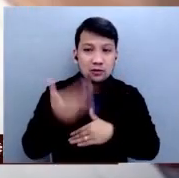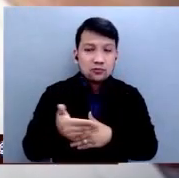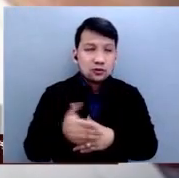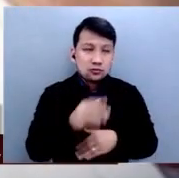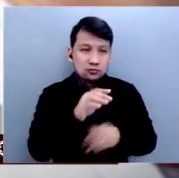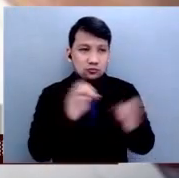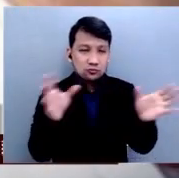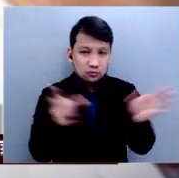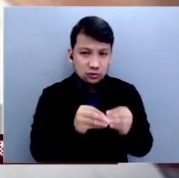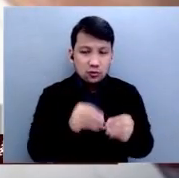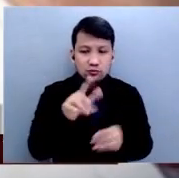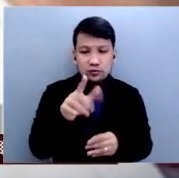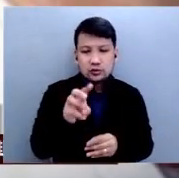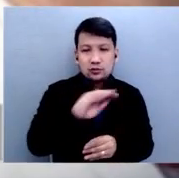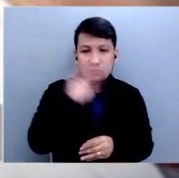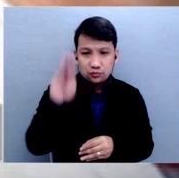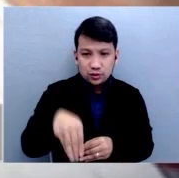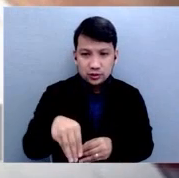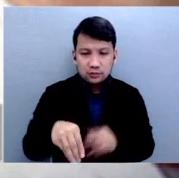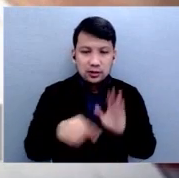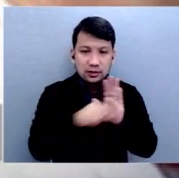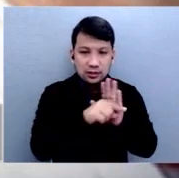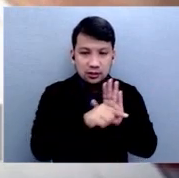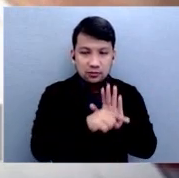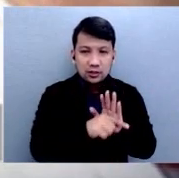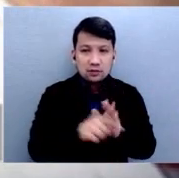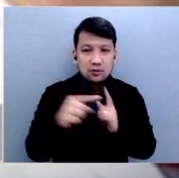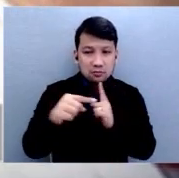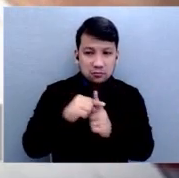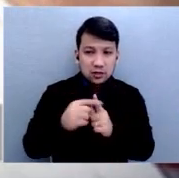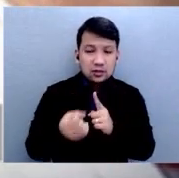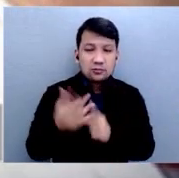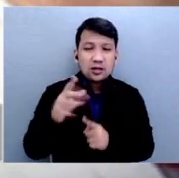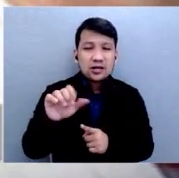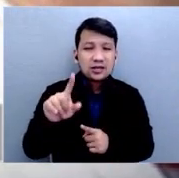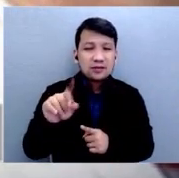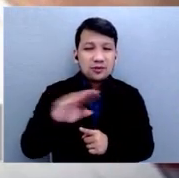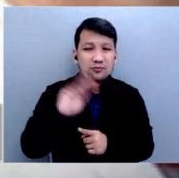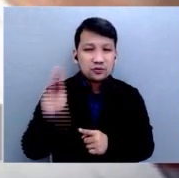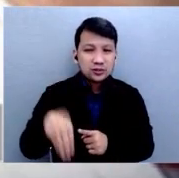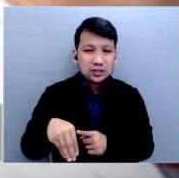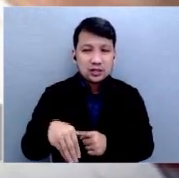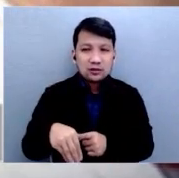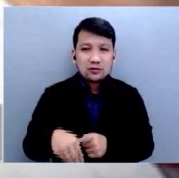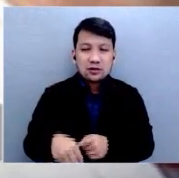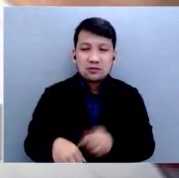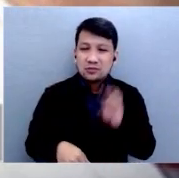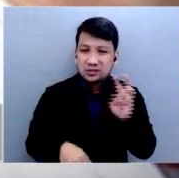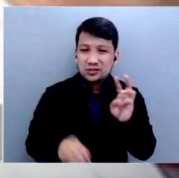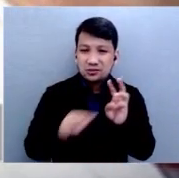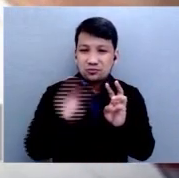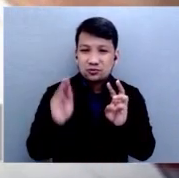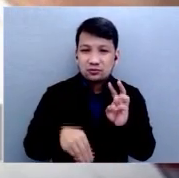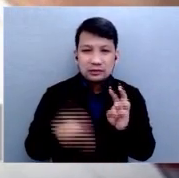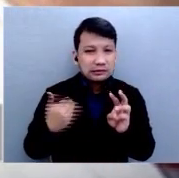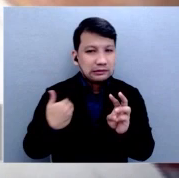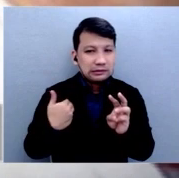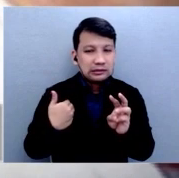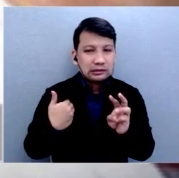yan, 26% ang negative. Ang positive, nasa 11%. May 6% na not rated